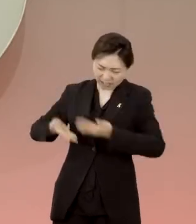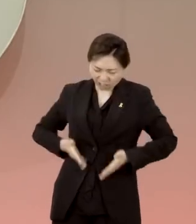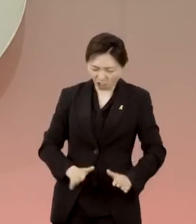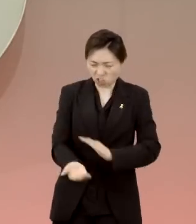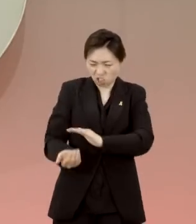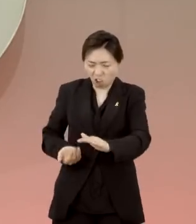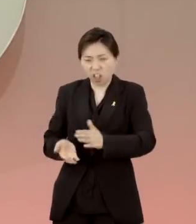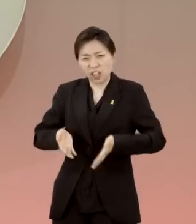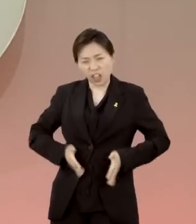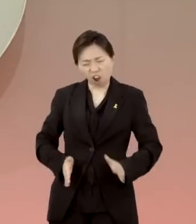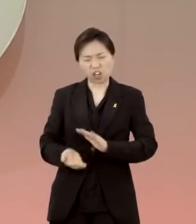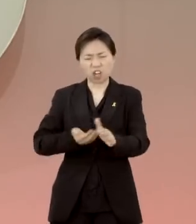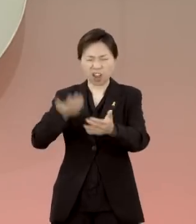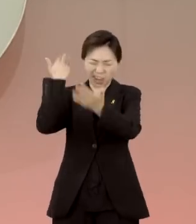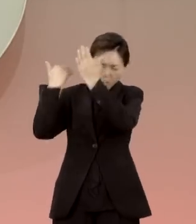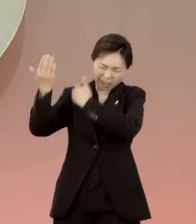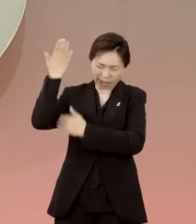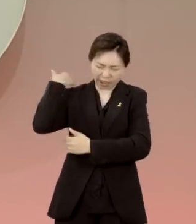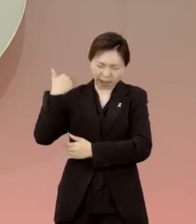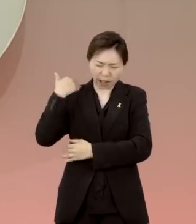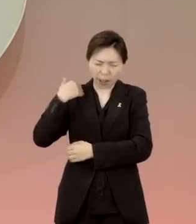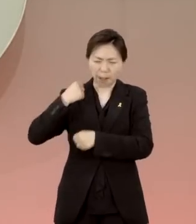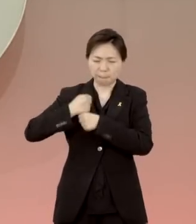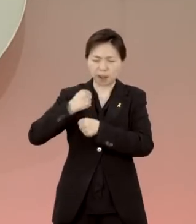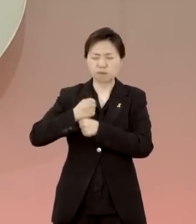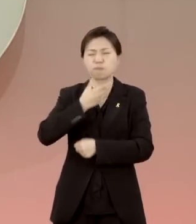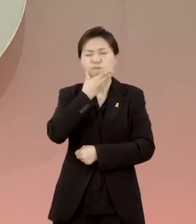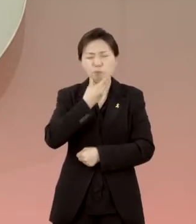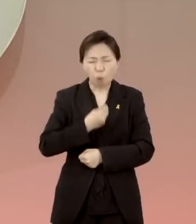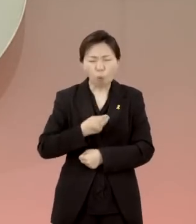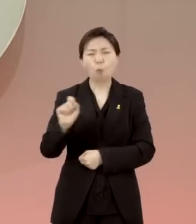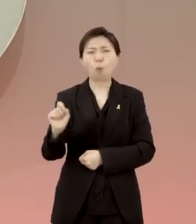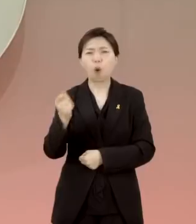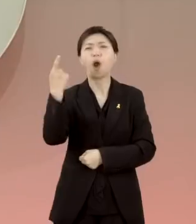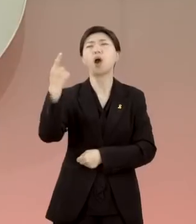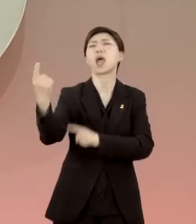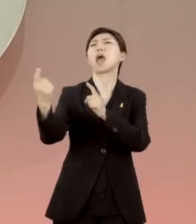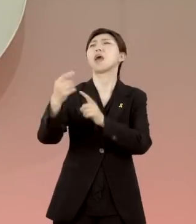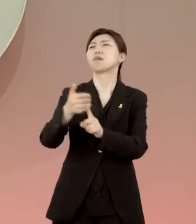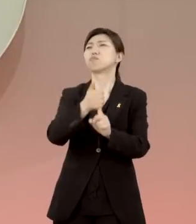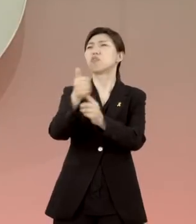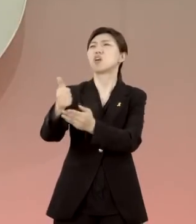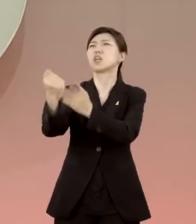동안 복을 짓고 복을 지어야 만날 수 있는 공덕이다라고